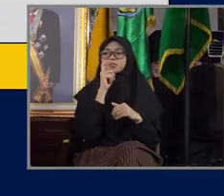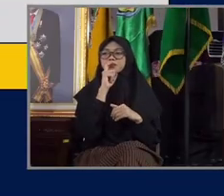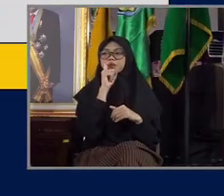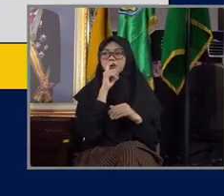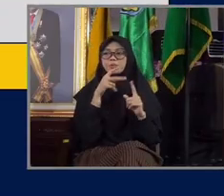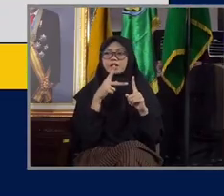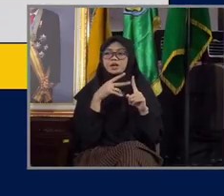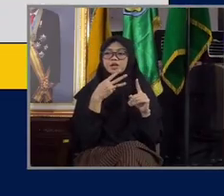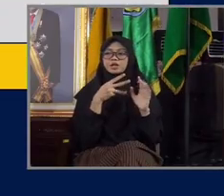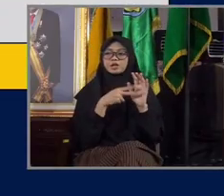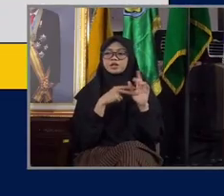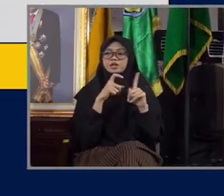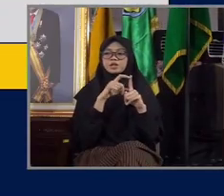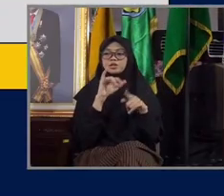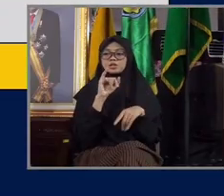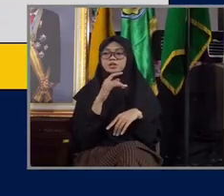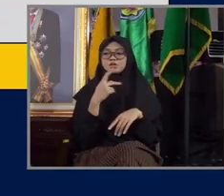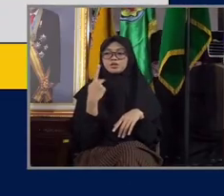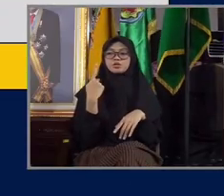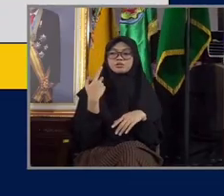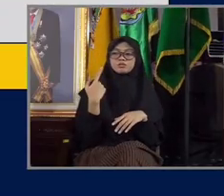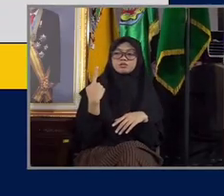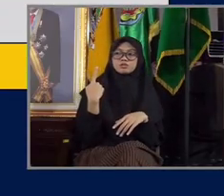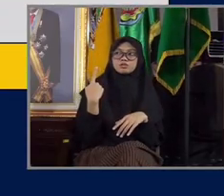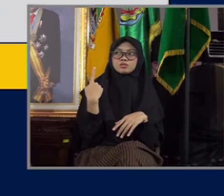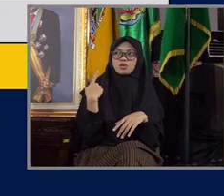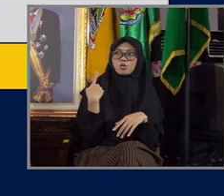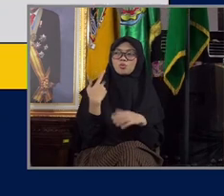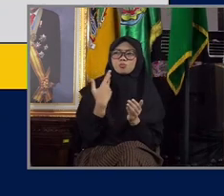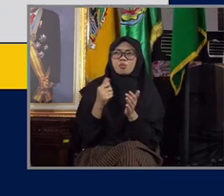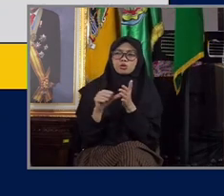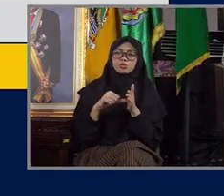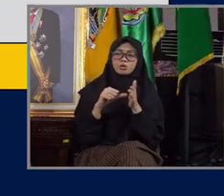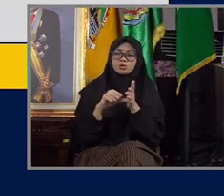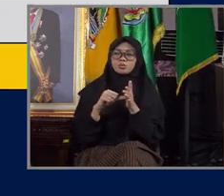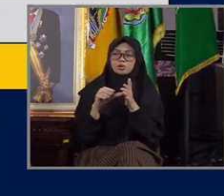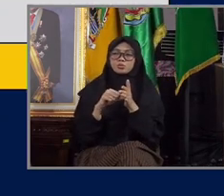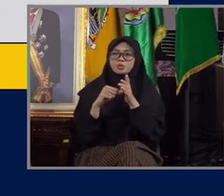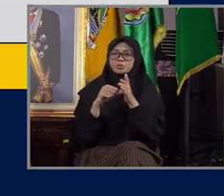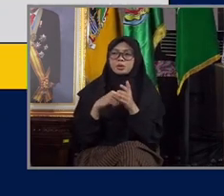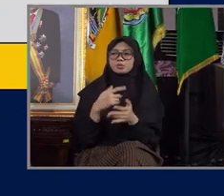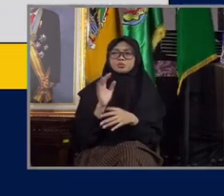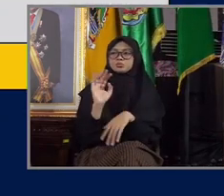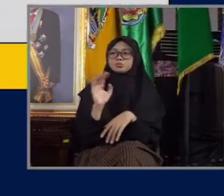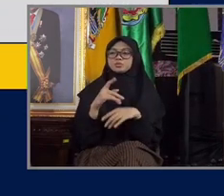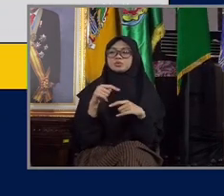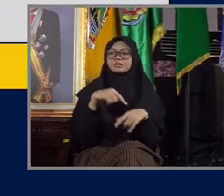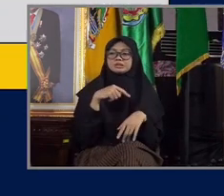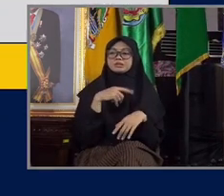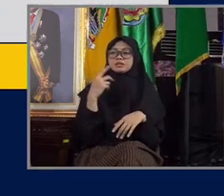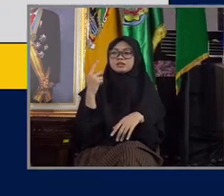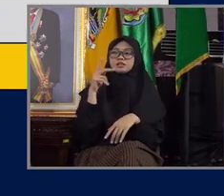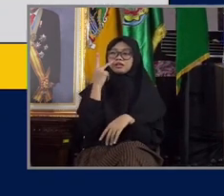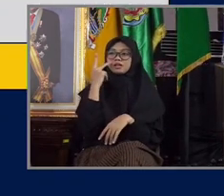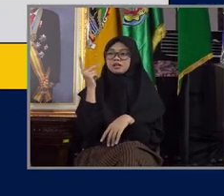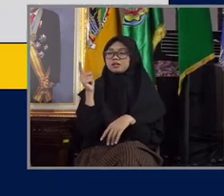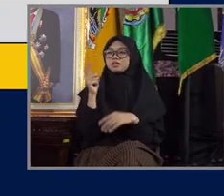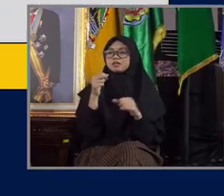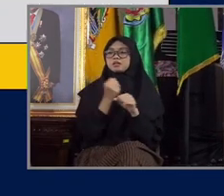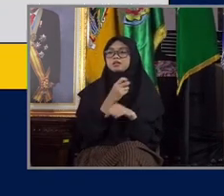Umpama kami ini tidak bisa di bantu bantulah Grobogan kira-kira gitu gua bahkan iguala banget itu itu njaluk